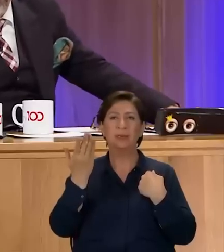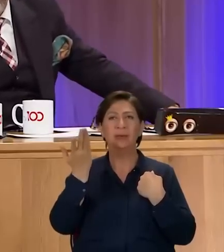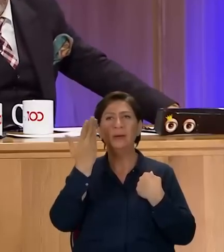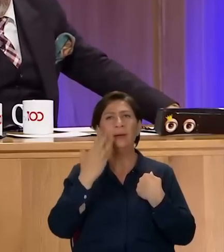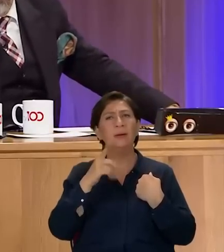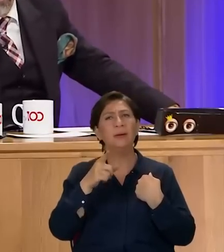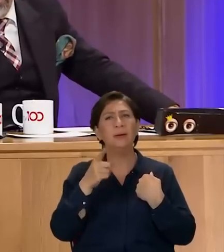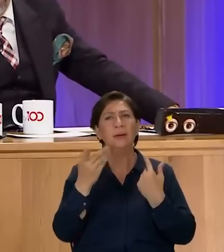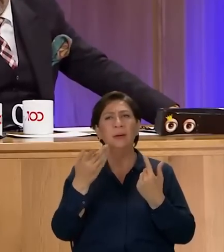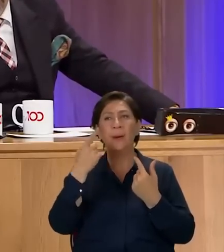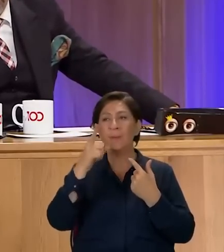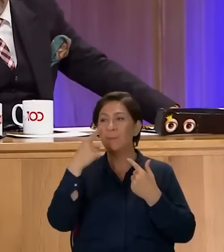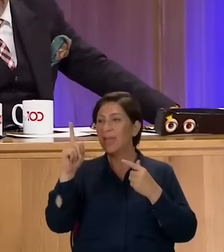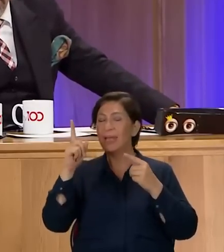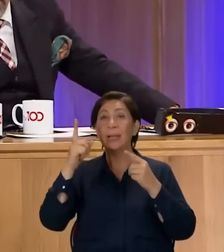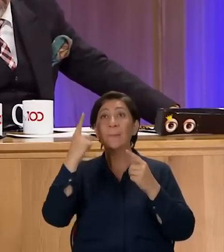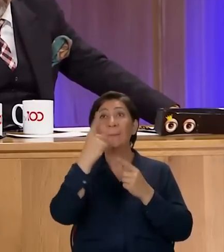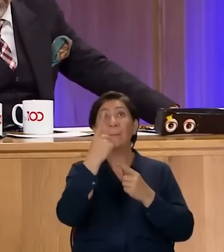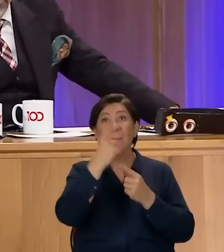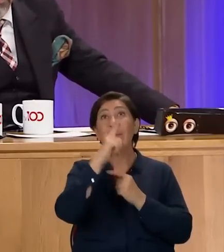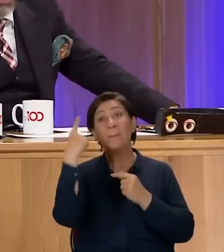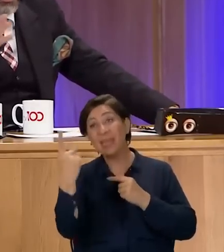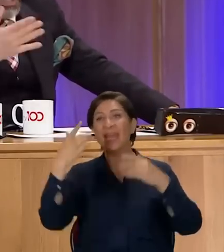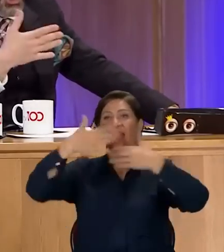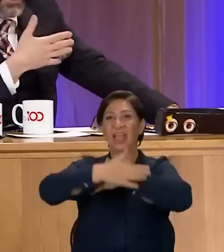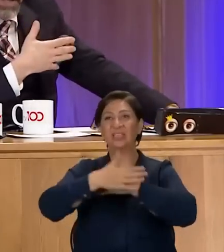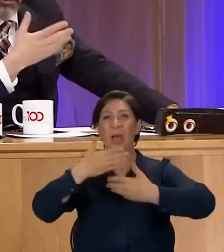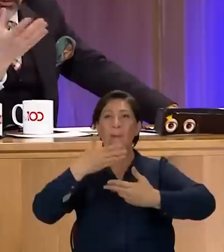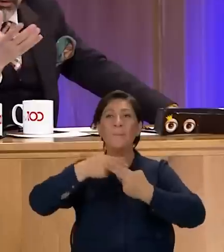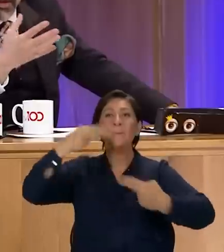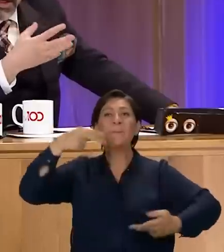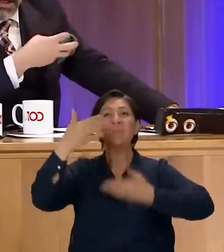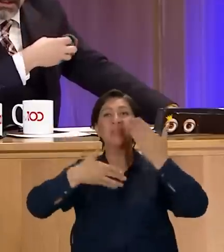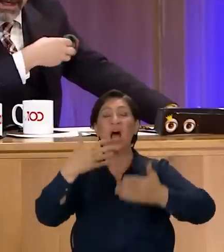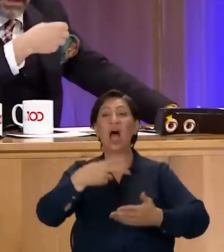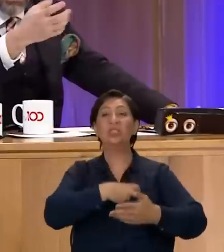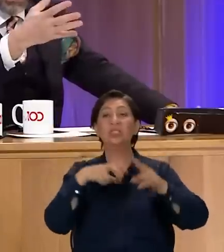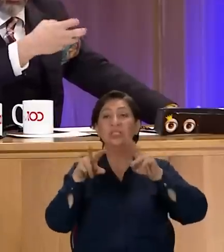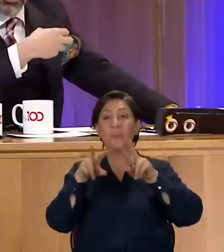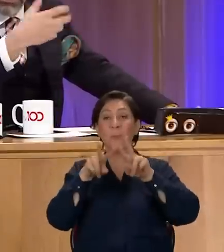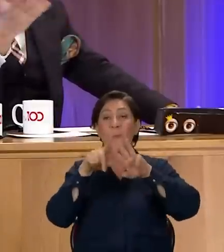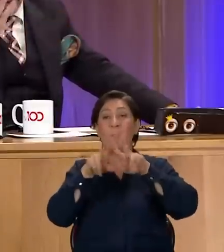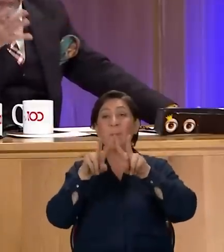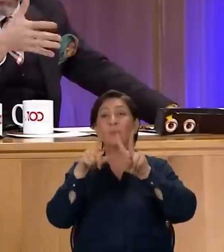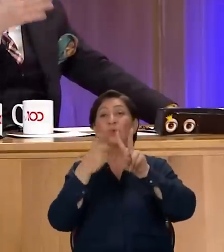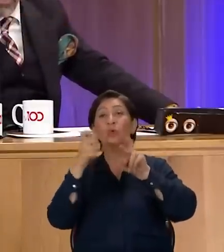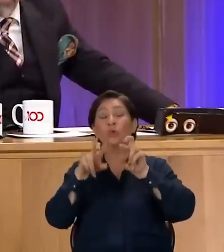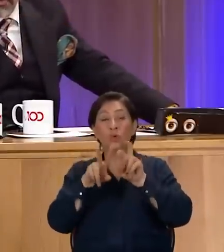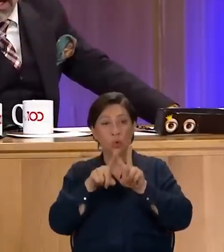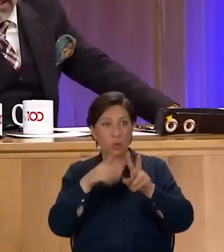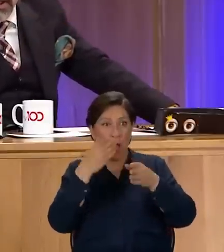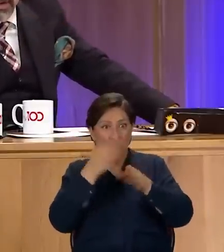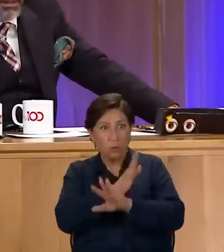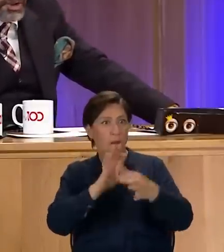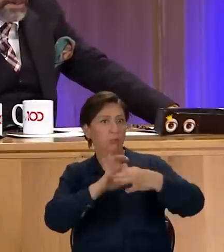izledik değil mi? Binbir Gece vardı değil mi? Ha? Ondan sonra Aşk-ı Memnu'nun kendisinden, orijinalinden koparılmış,